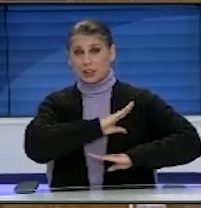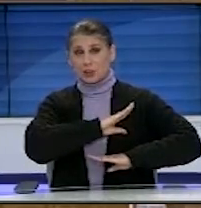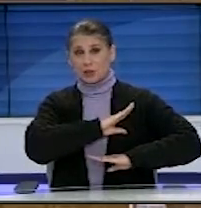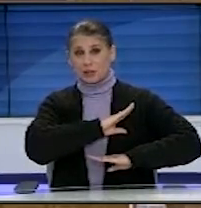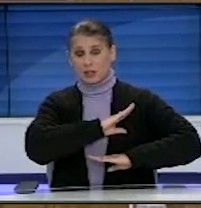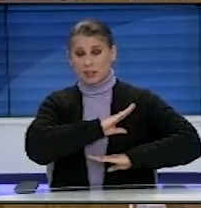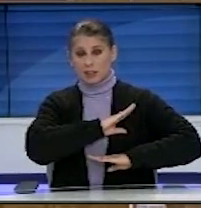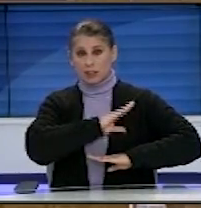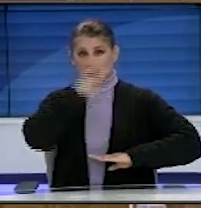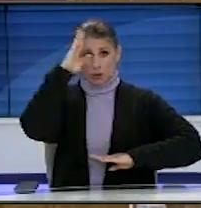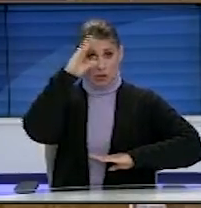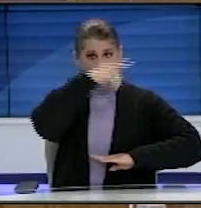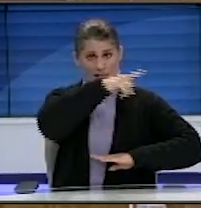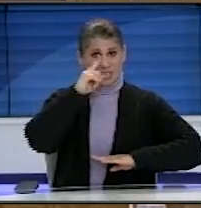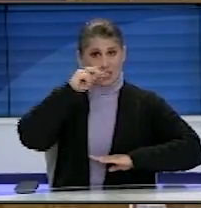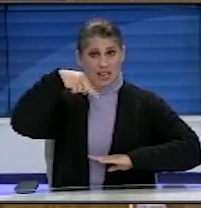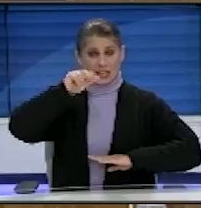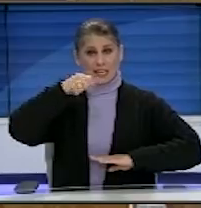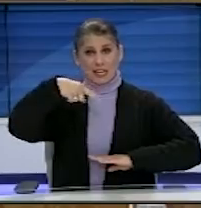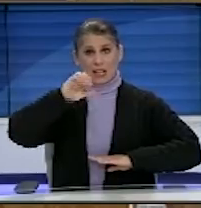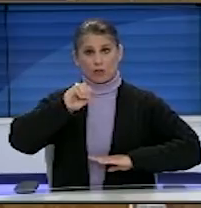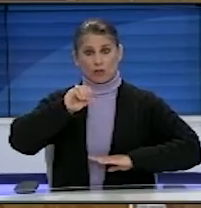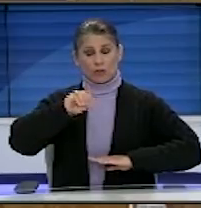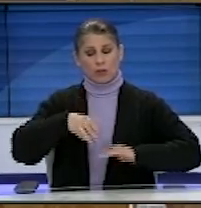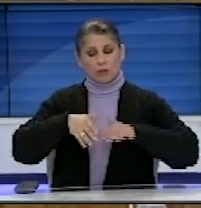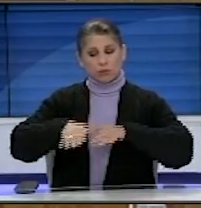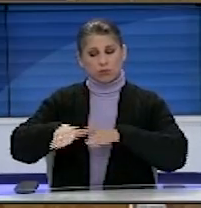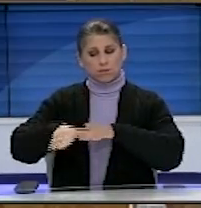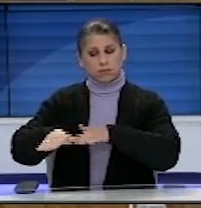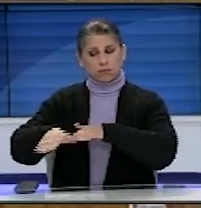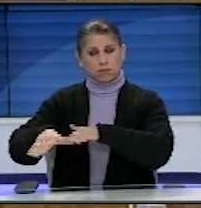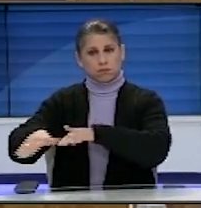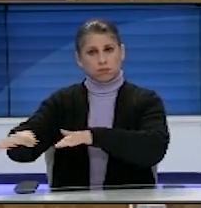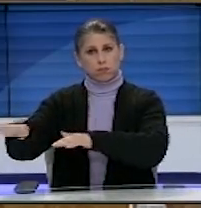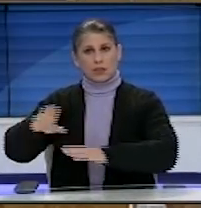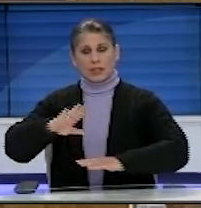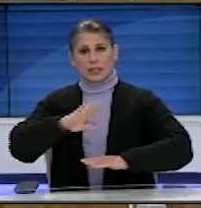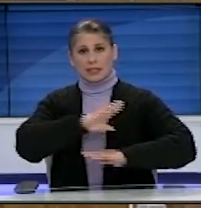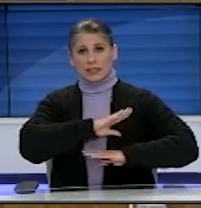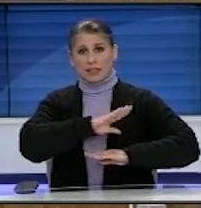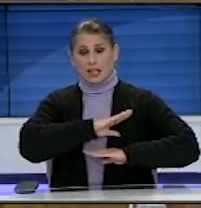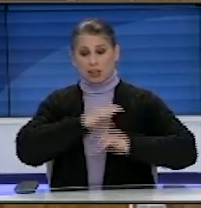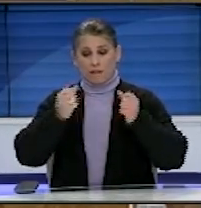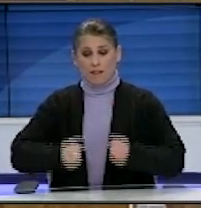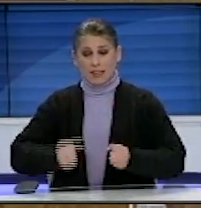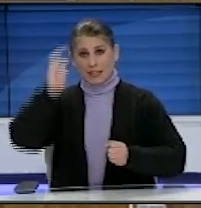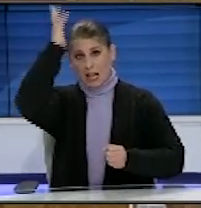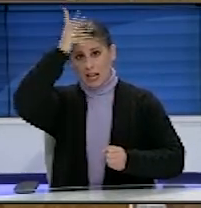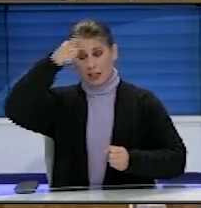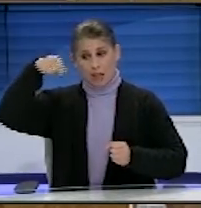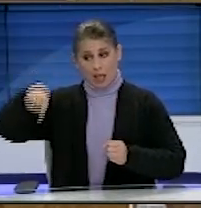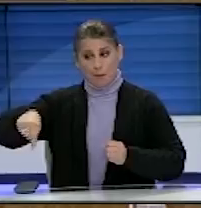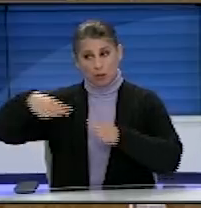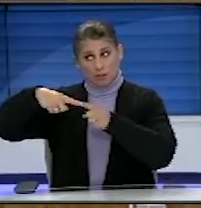δυνάμεις των ΗΠΑ και του ΝΑΤΟ προωθούνται στην Ανατολική Ευρώπη μέσω της στρατιωτικής βάσης της Αλεξανδρούπολης και